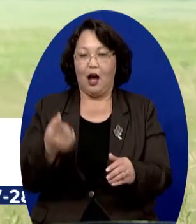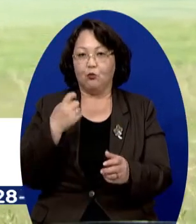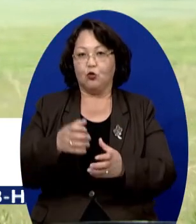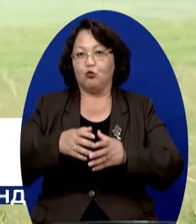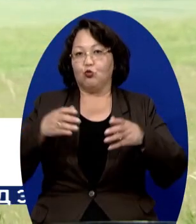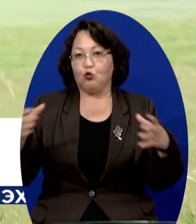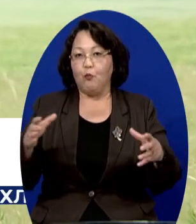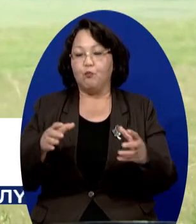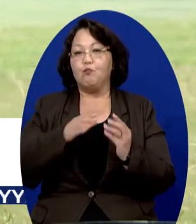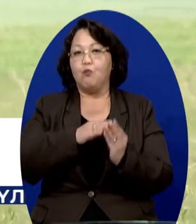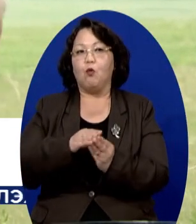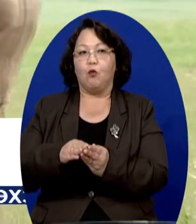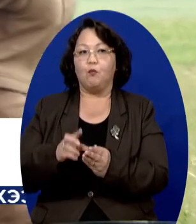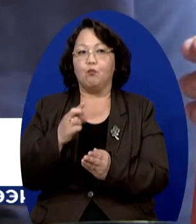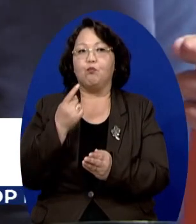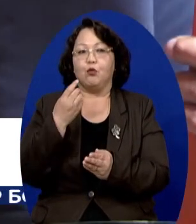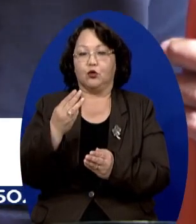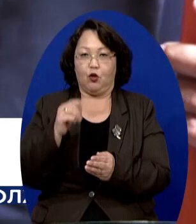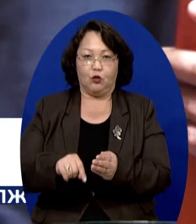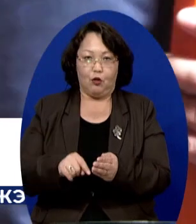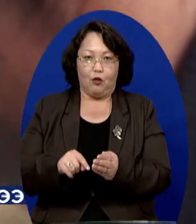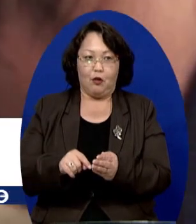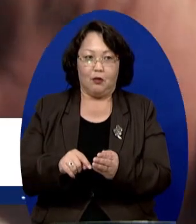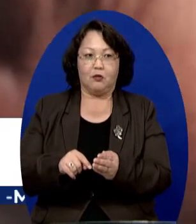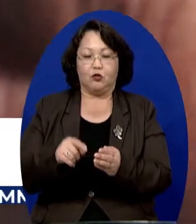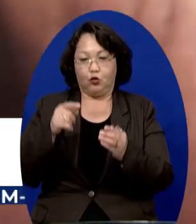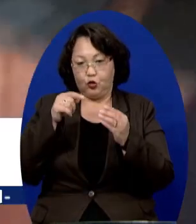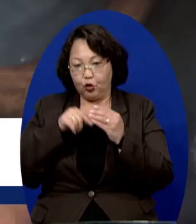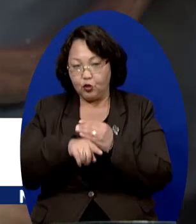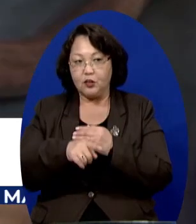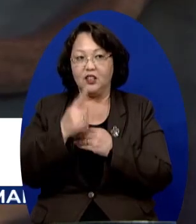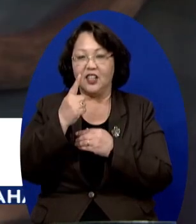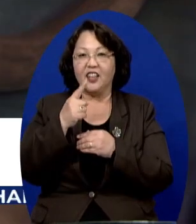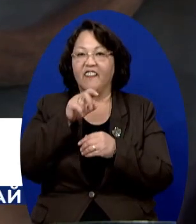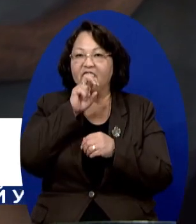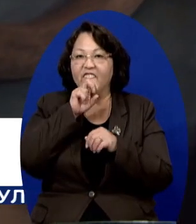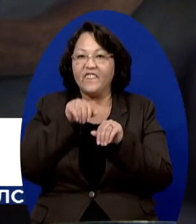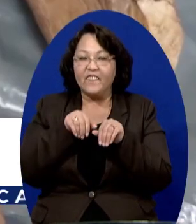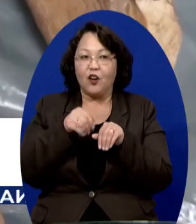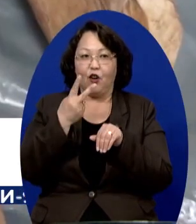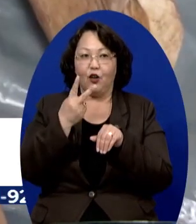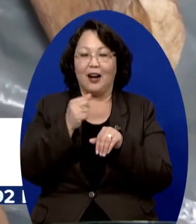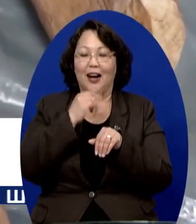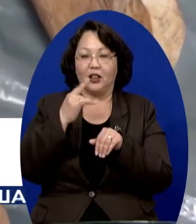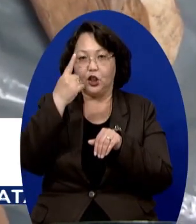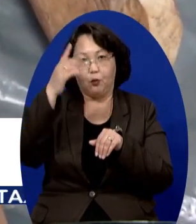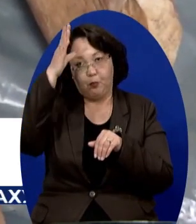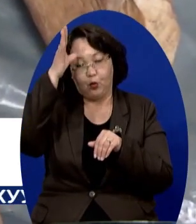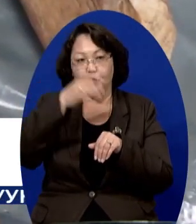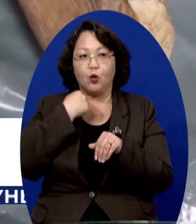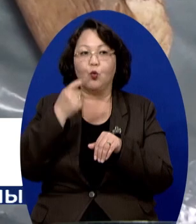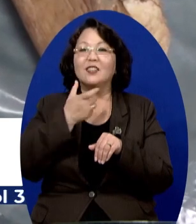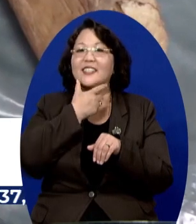бунханд булштайгаар онцлогоо. Одоогийн байдлаар бунхны хаалганы дотор талаас нэг бүтэн тарваг, хоёр аратан, нэг бугын толгой, хүний